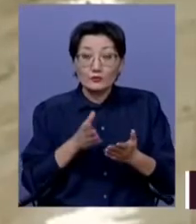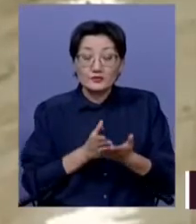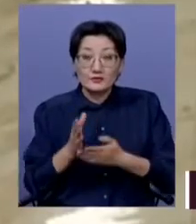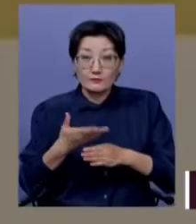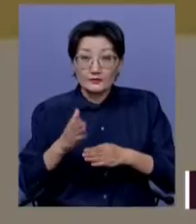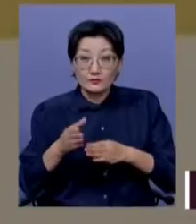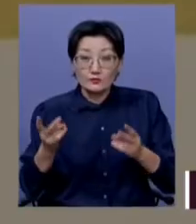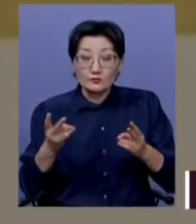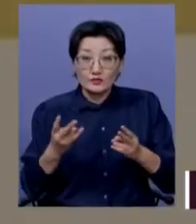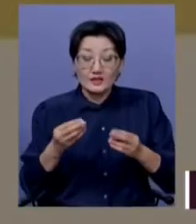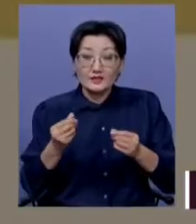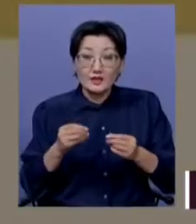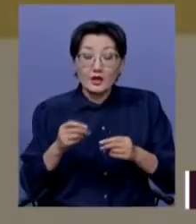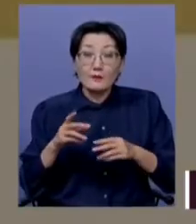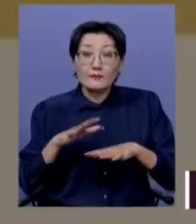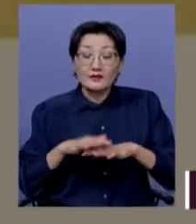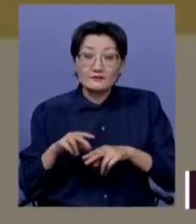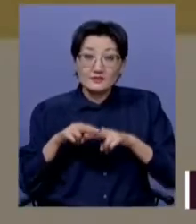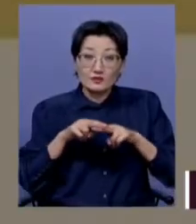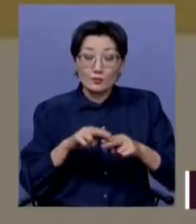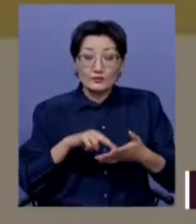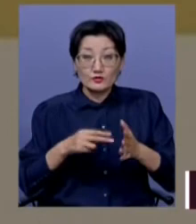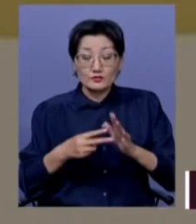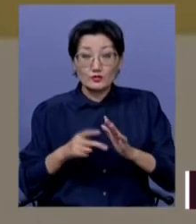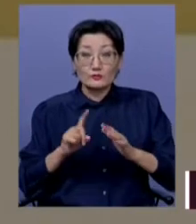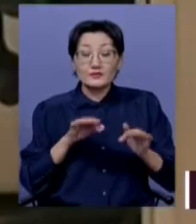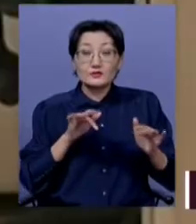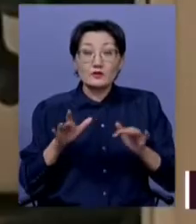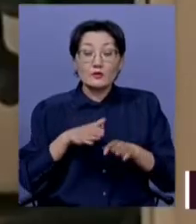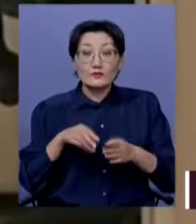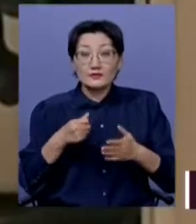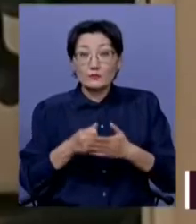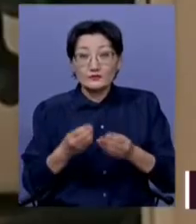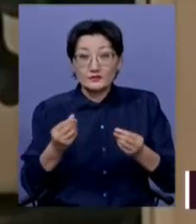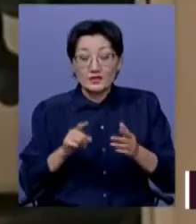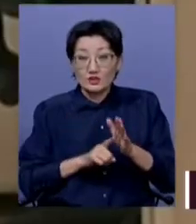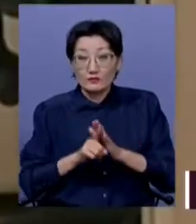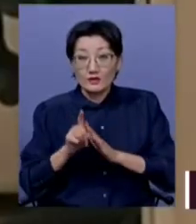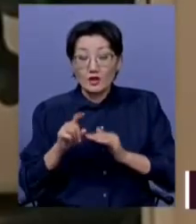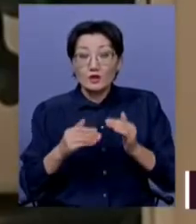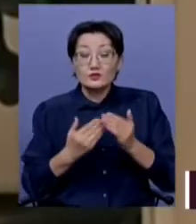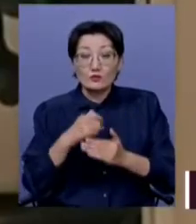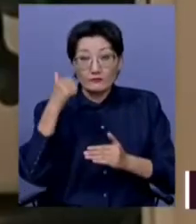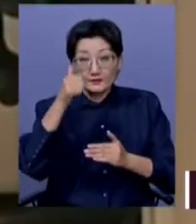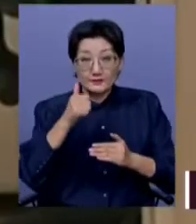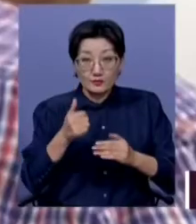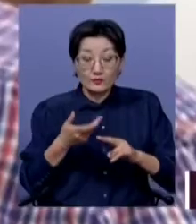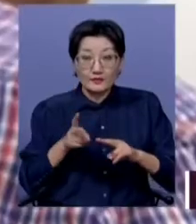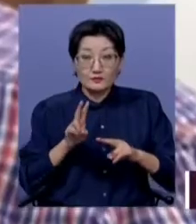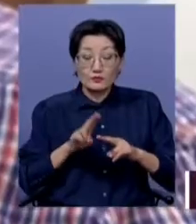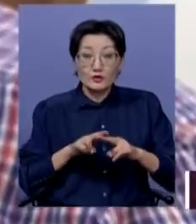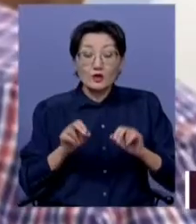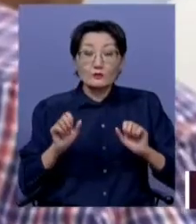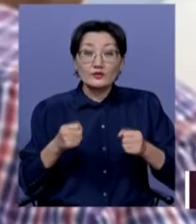часть положенных денег на банковские счета. Планируется, что процедура выплаты сбережений начнется с нового года.